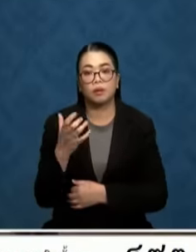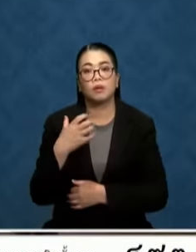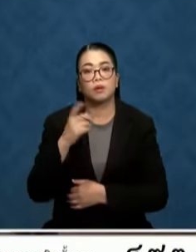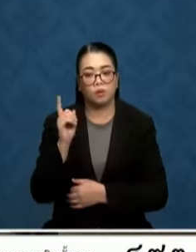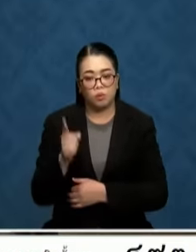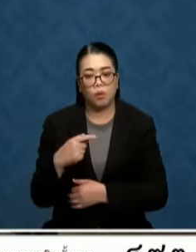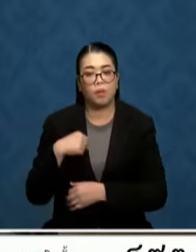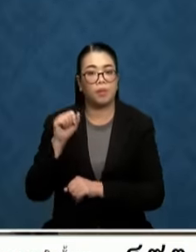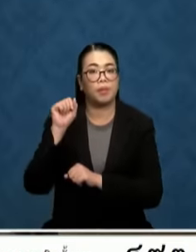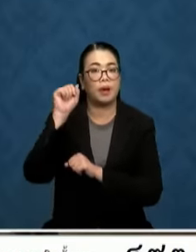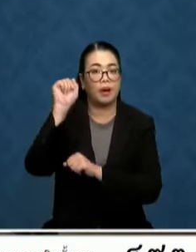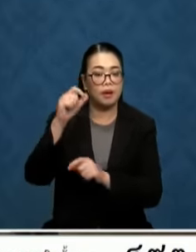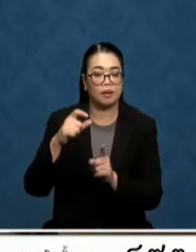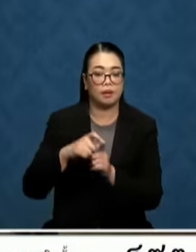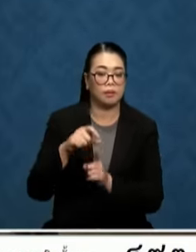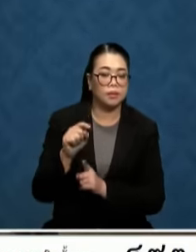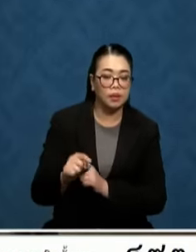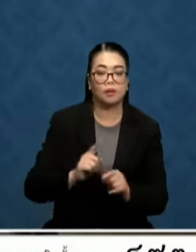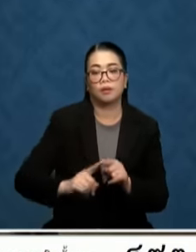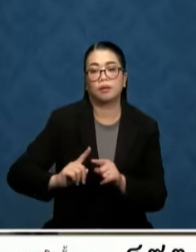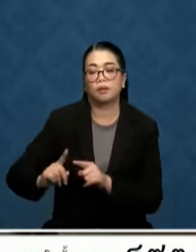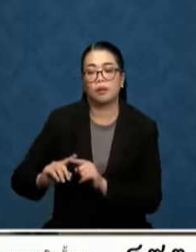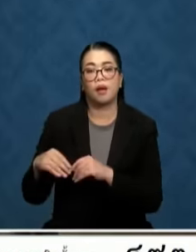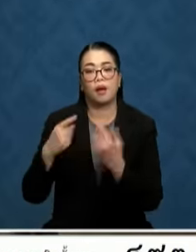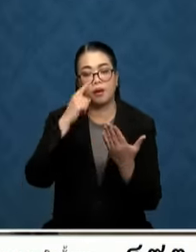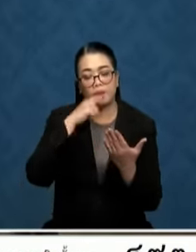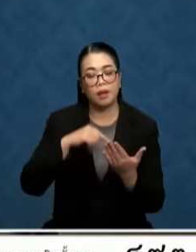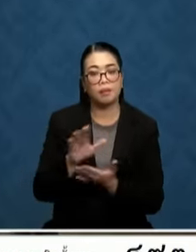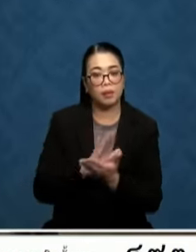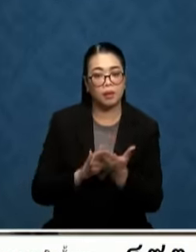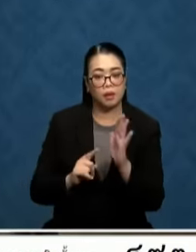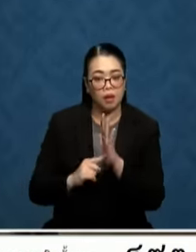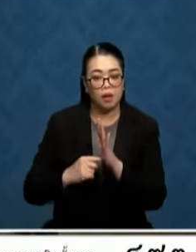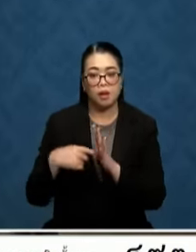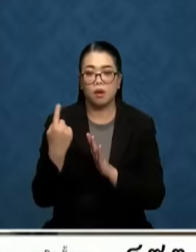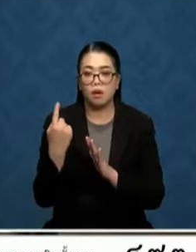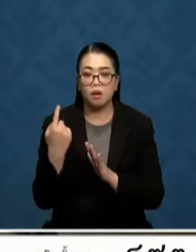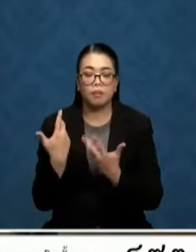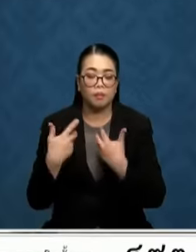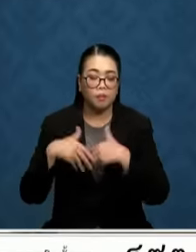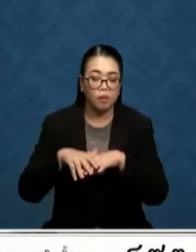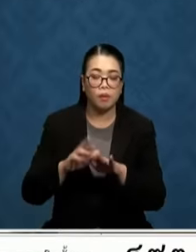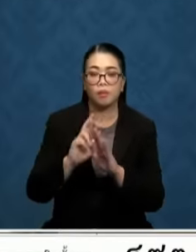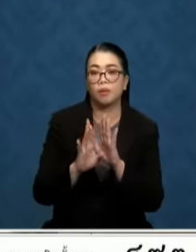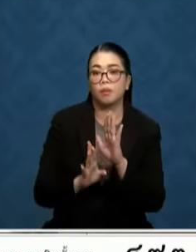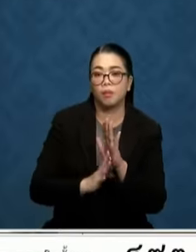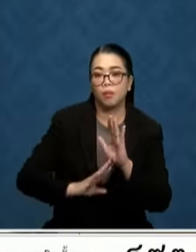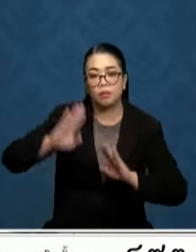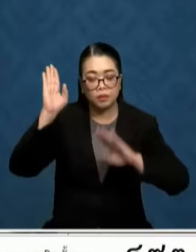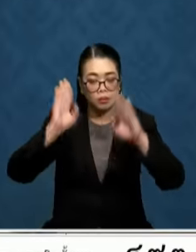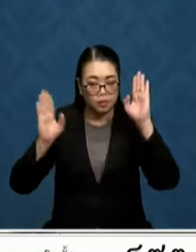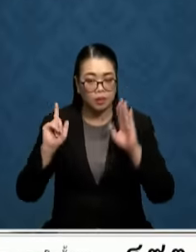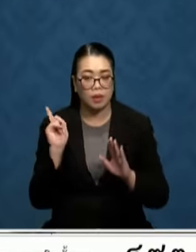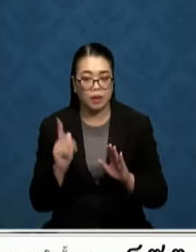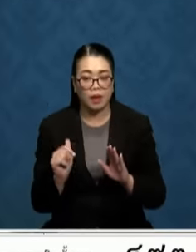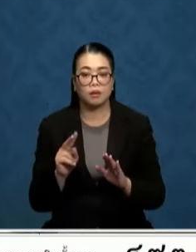ต้องคงประกาศและคำสั่งเห่านี้ไ้เพื่อให้ประเทศไยได้เริ่มต้นกลับเข้าสู่ระบบปชาทิปตายและยืดมนในหั